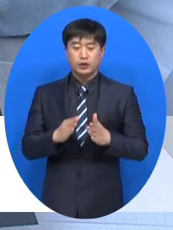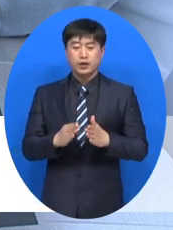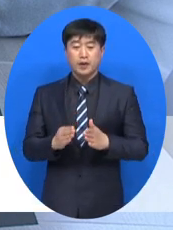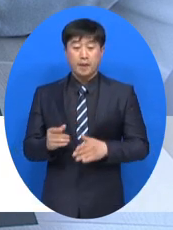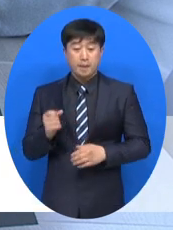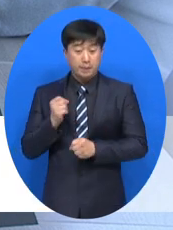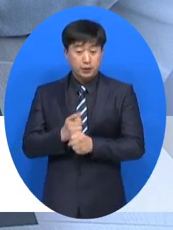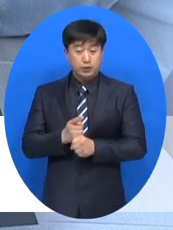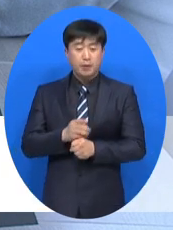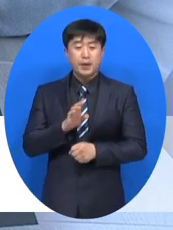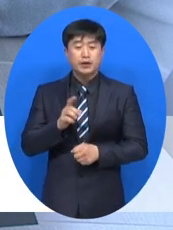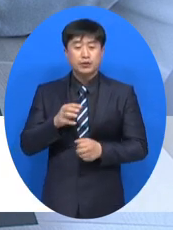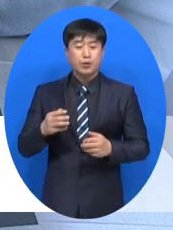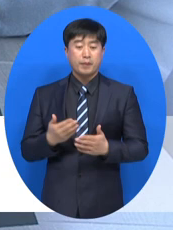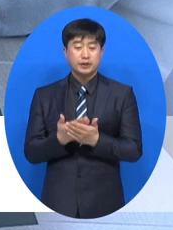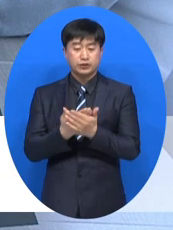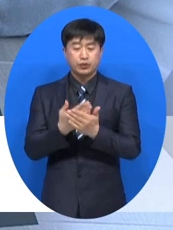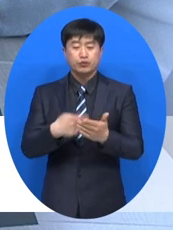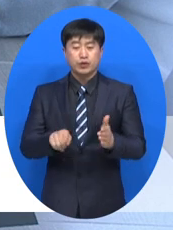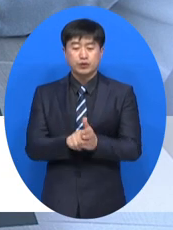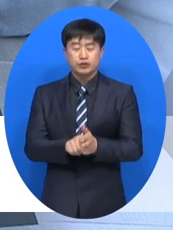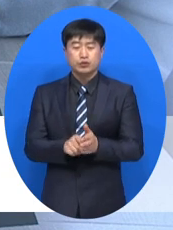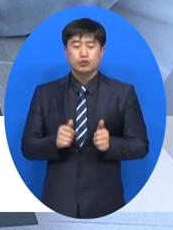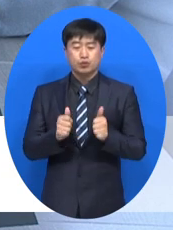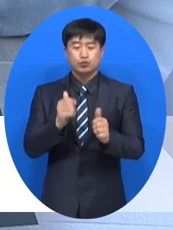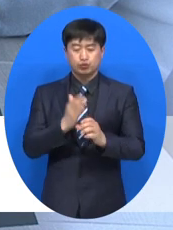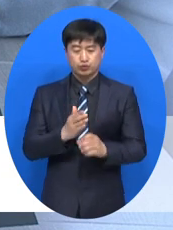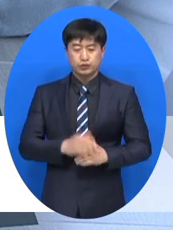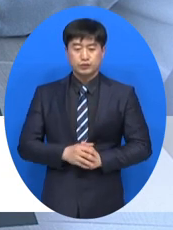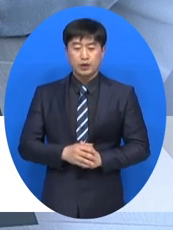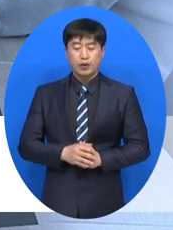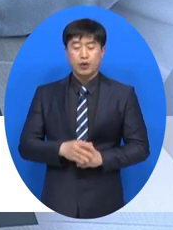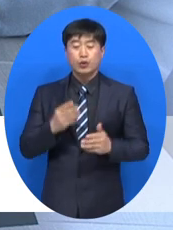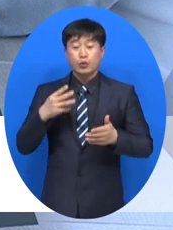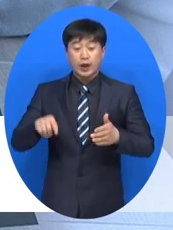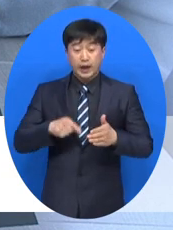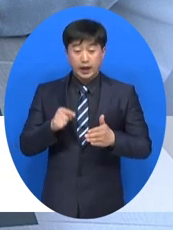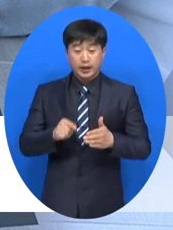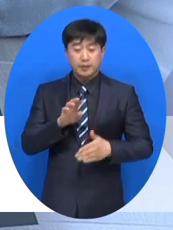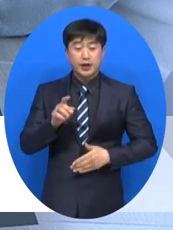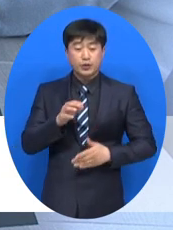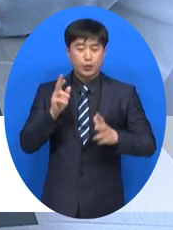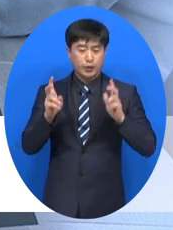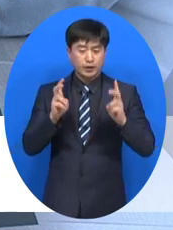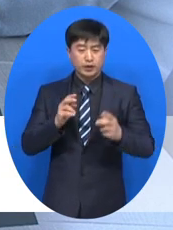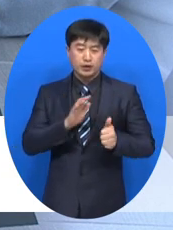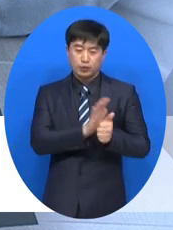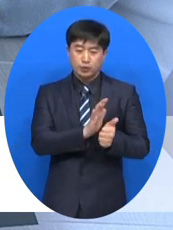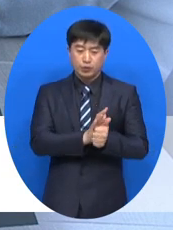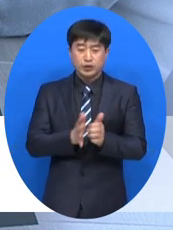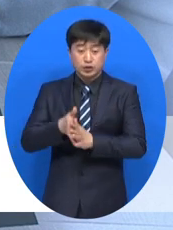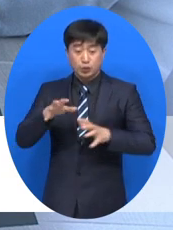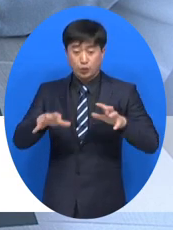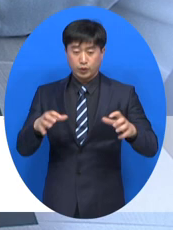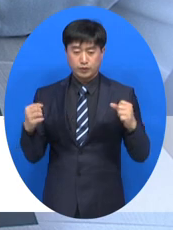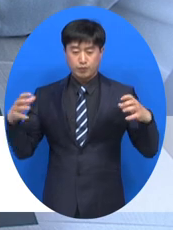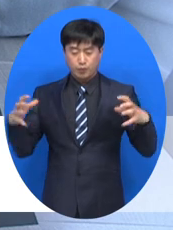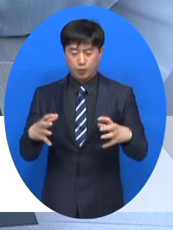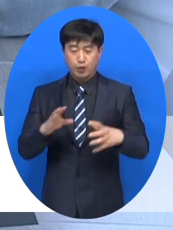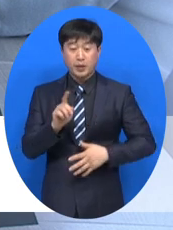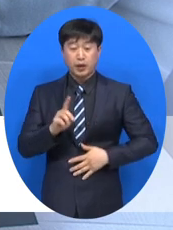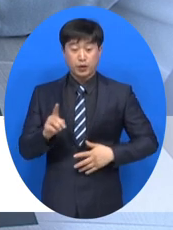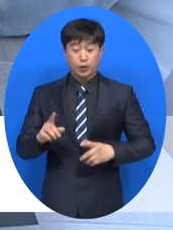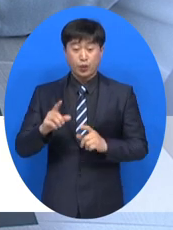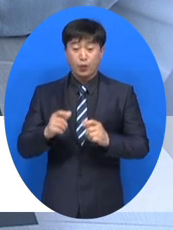일찌감치 바이오산업 활성화를 위해 팔을 걷어붙였는데요 돈의 바이오 기업들을 지원하고 시공과 협력해서 바이오 생태계